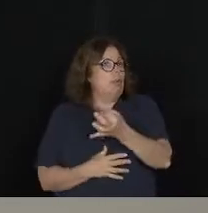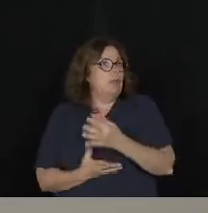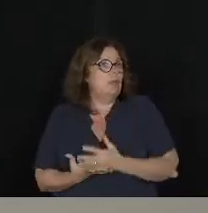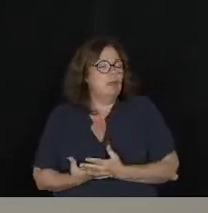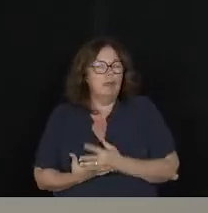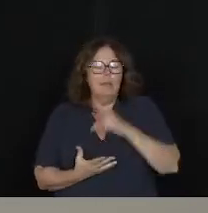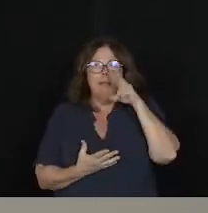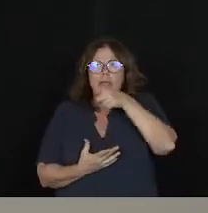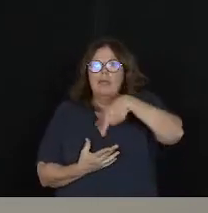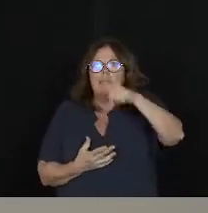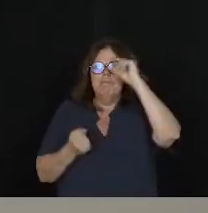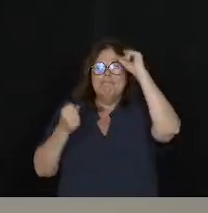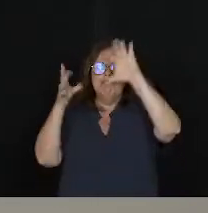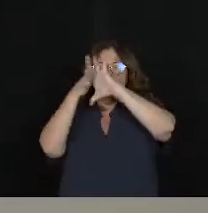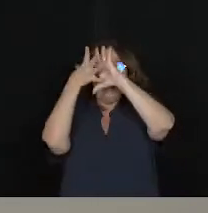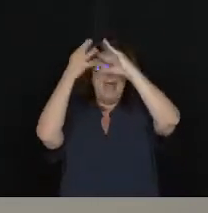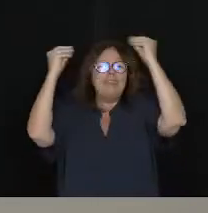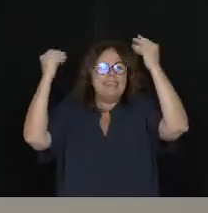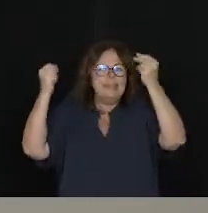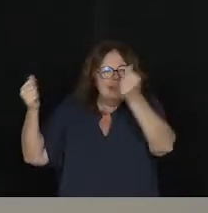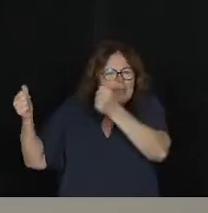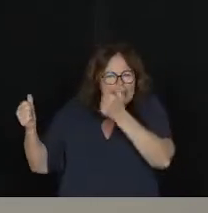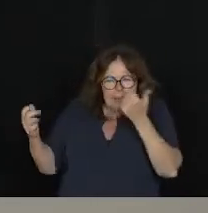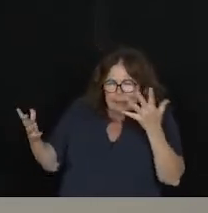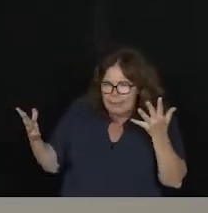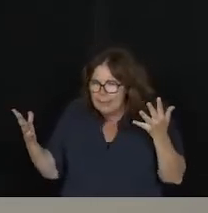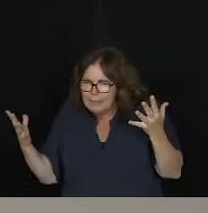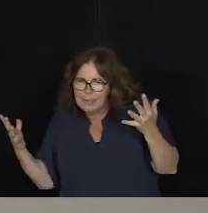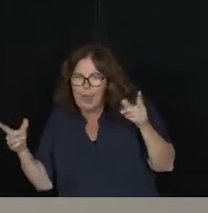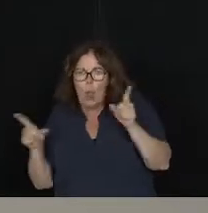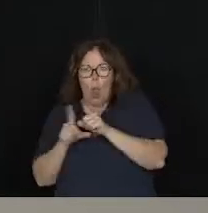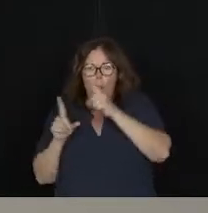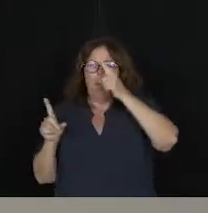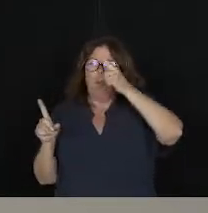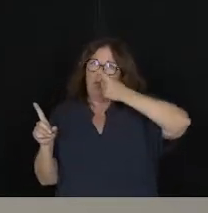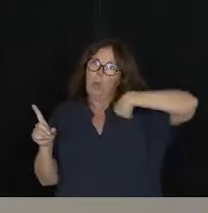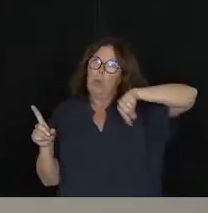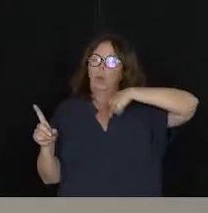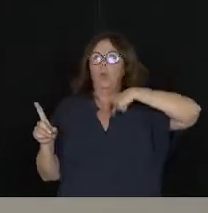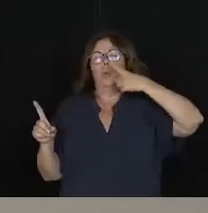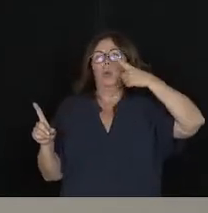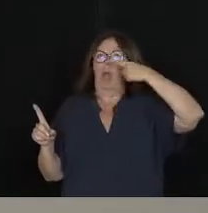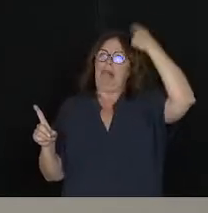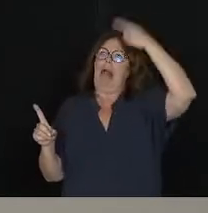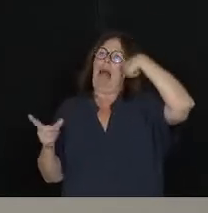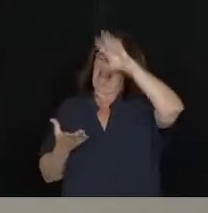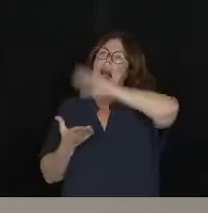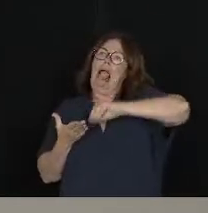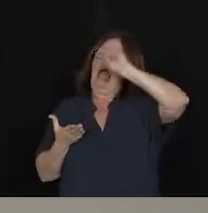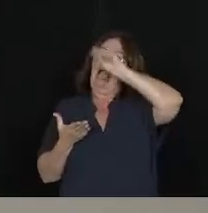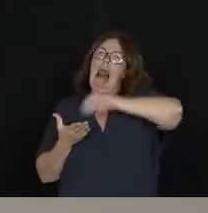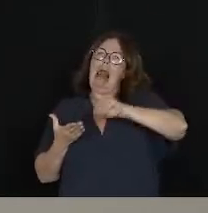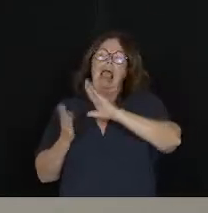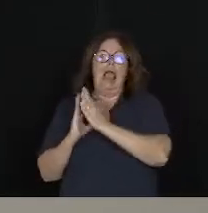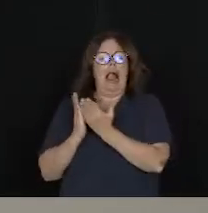assez abstrait, hein, tout ça a l'air d'être quelques intellectuels qui écrivent des